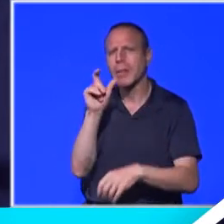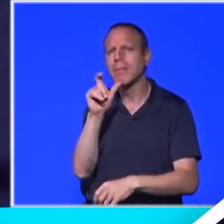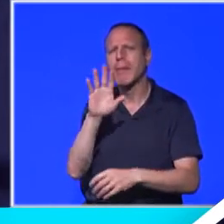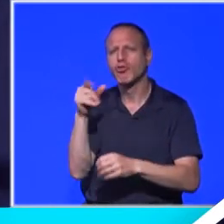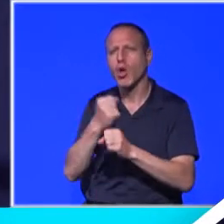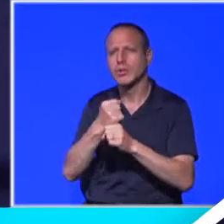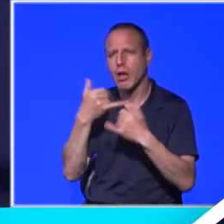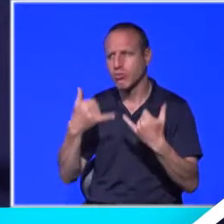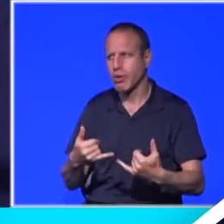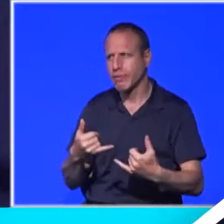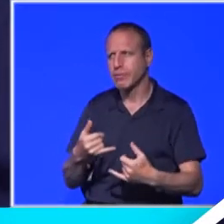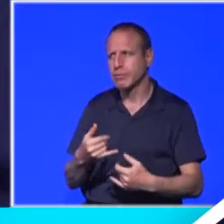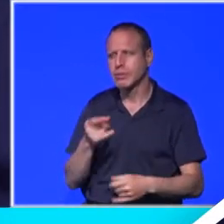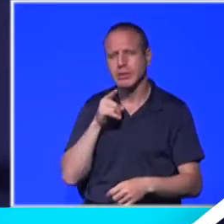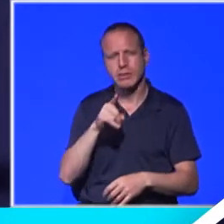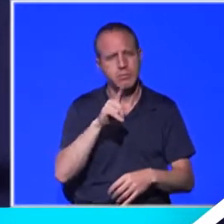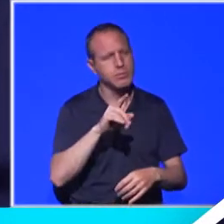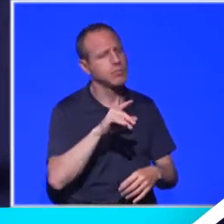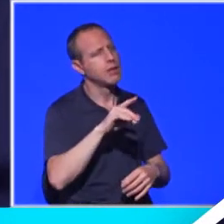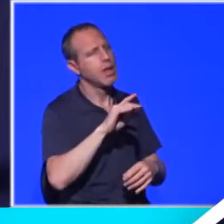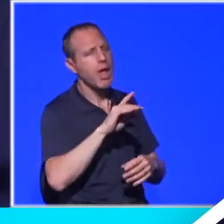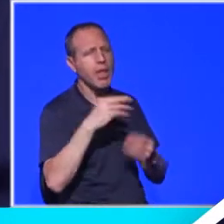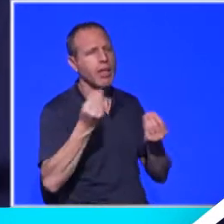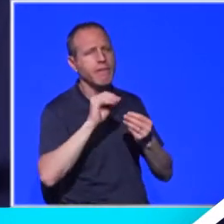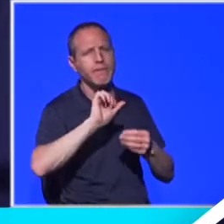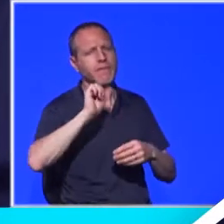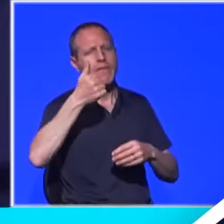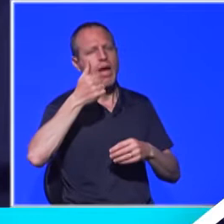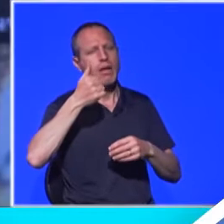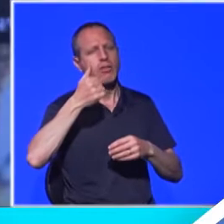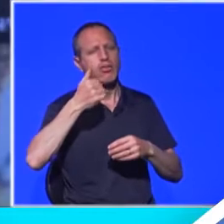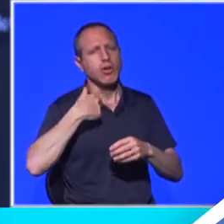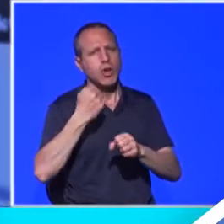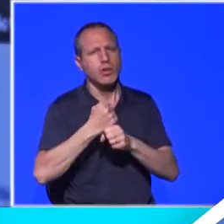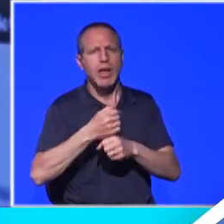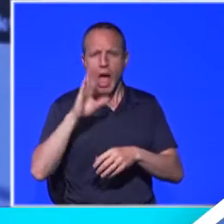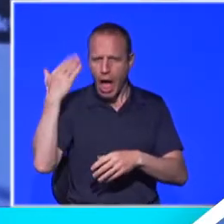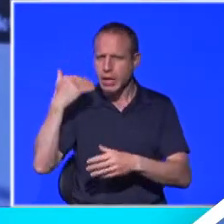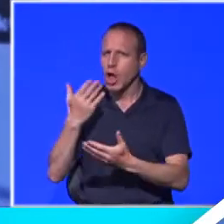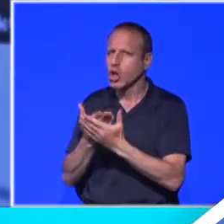עושה עכשיו, או שזה זה מקיף את הכל? זה הטייטל האולטימטיבי. היית היועץ של שלי יחימוביץ' גם, בזמנו, נכון. ראש מטה.